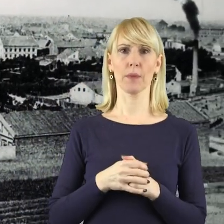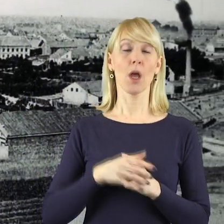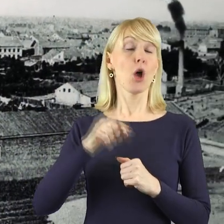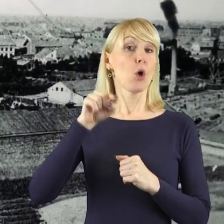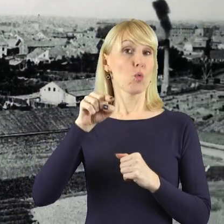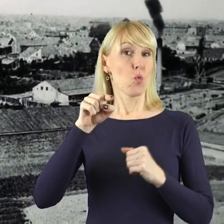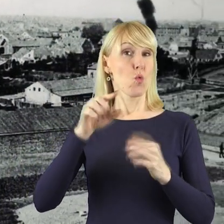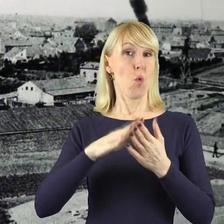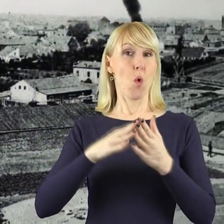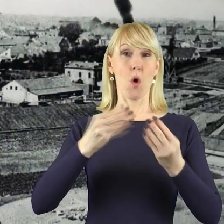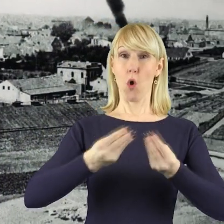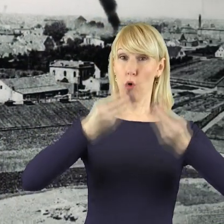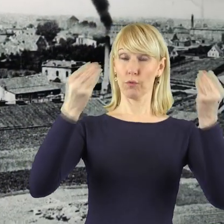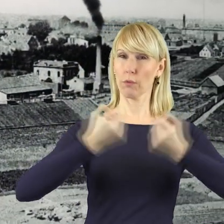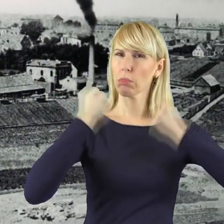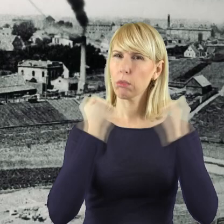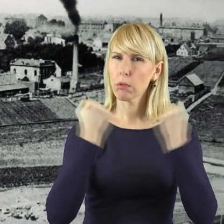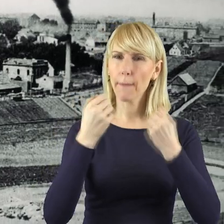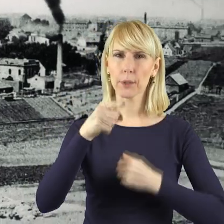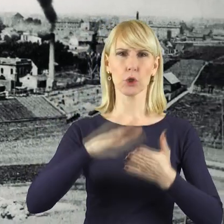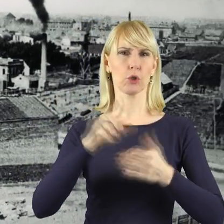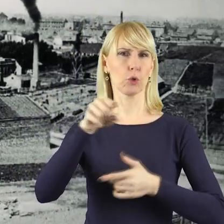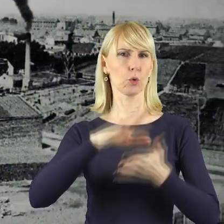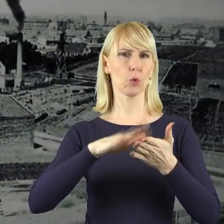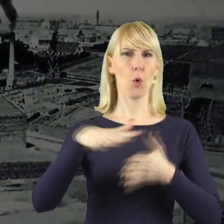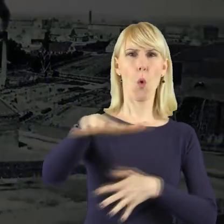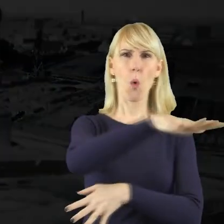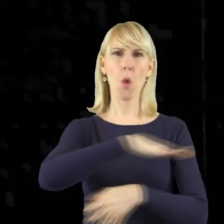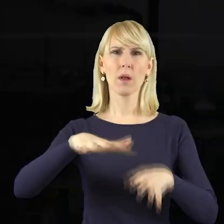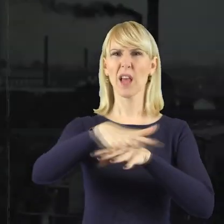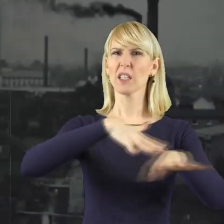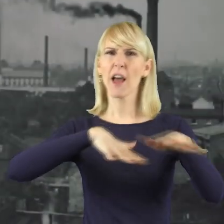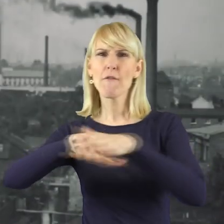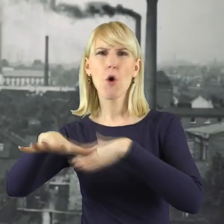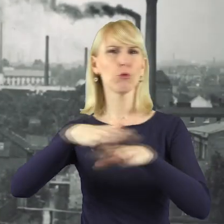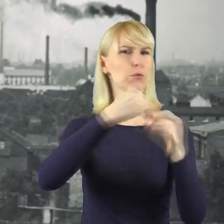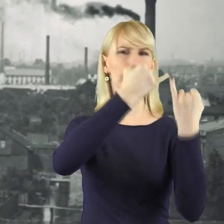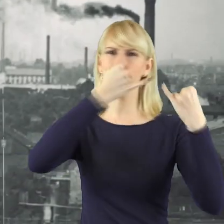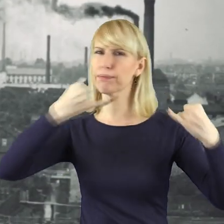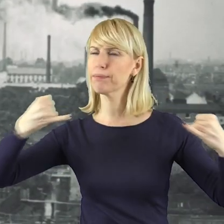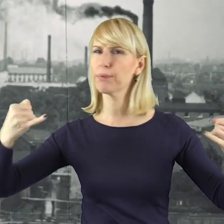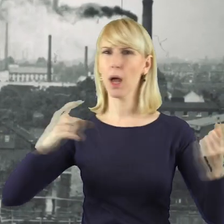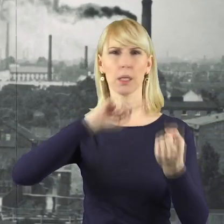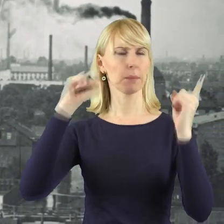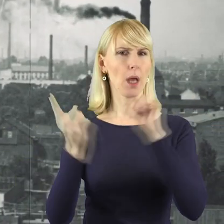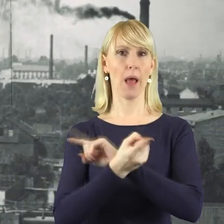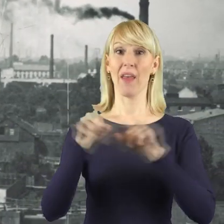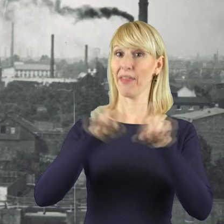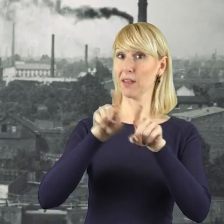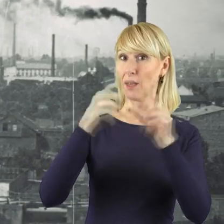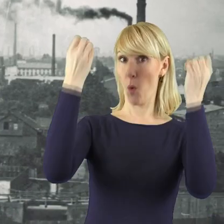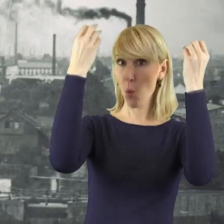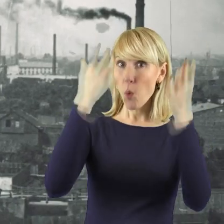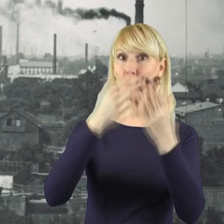Wraz z dynamicznym rozwojem gospodarczym zmieniał się lokalny świat łódzkich zawodów i rzemiosła, a także związana z nim obyczajowość